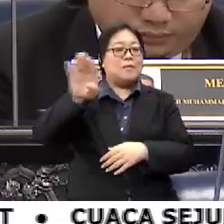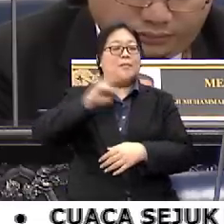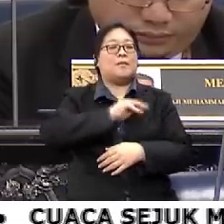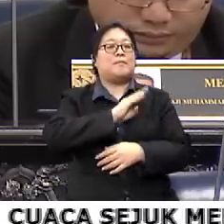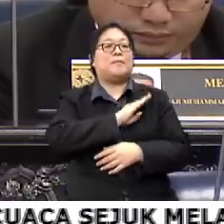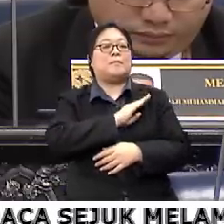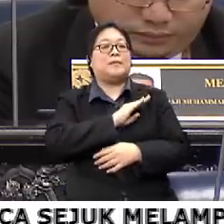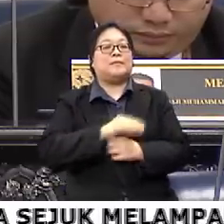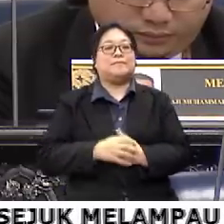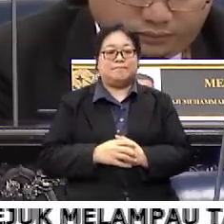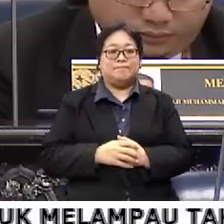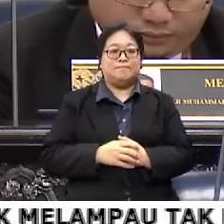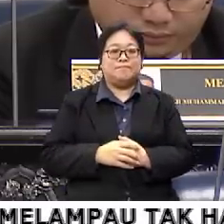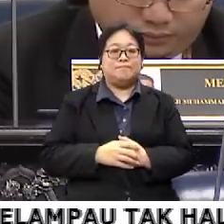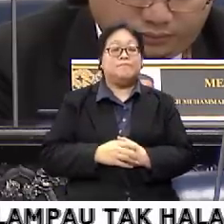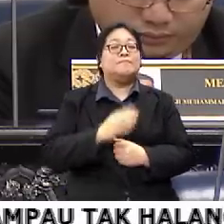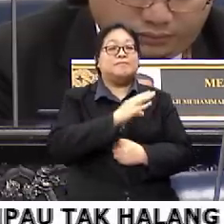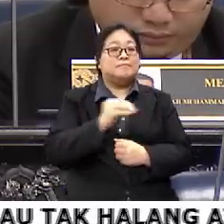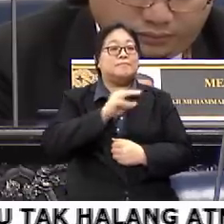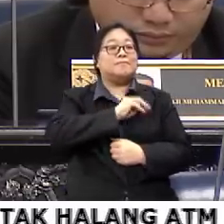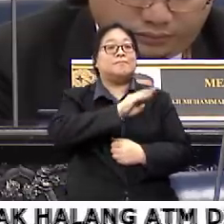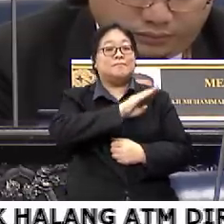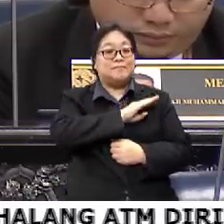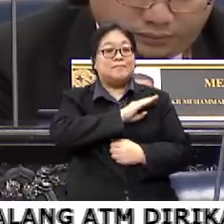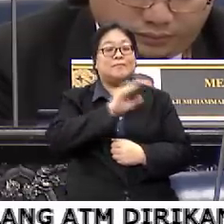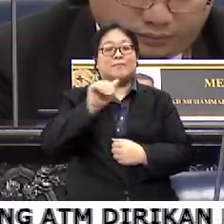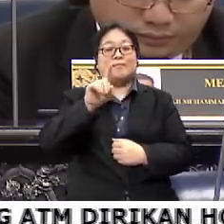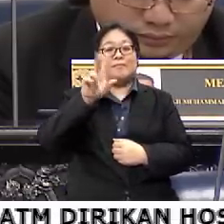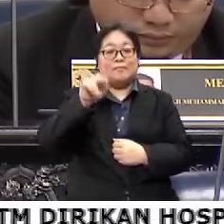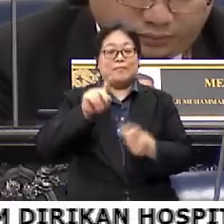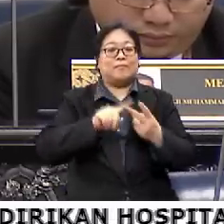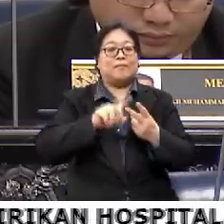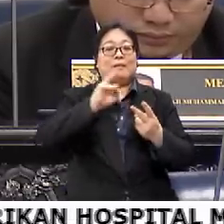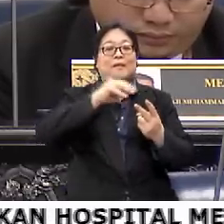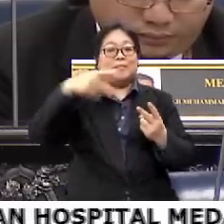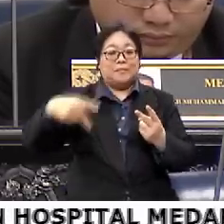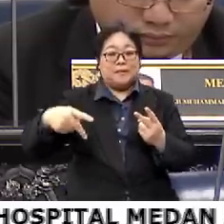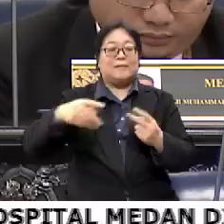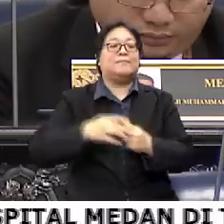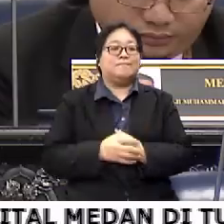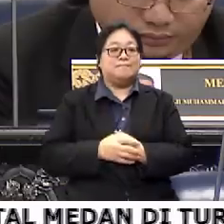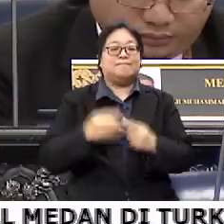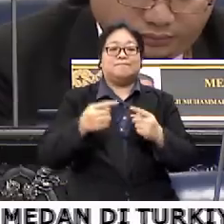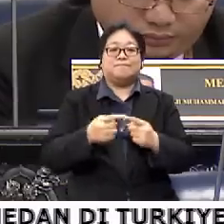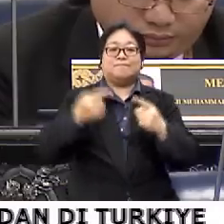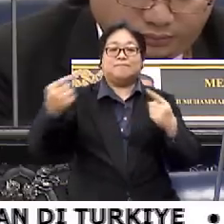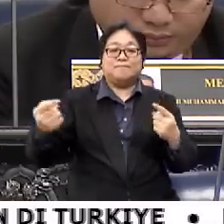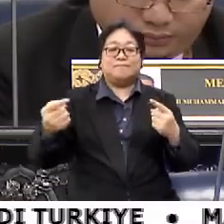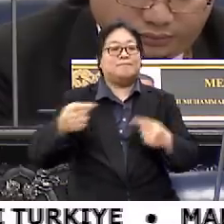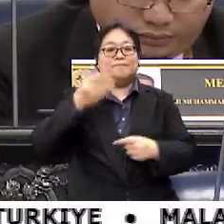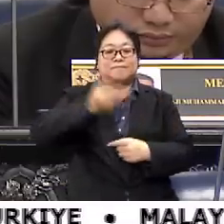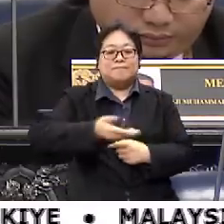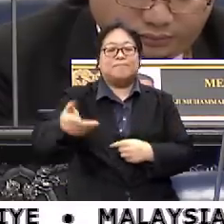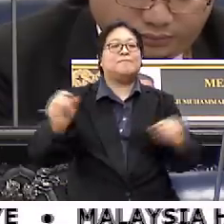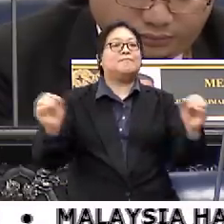Besar. Bahkan Menteri Besar, ADUN dan Ahli Parlimen Pembangkang tidak dijemput